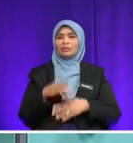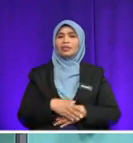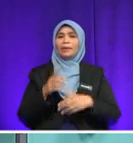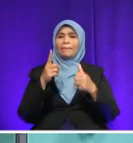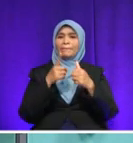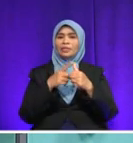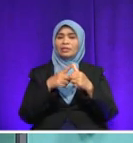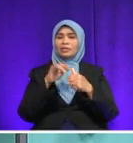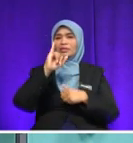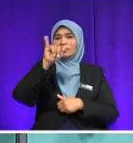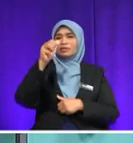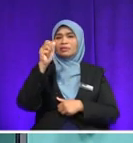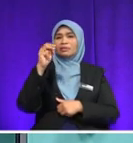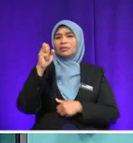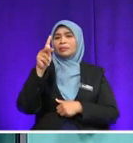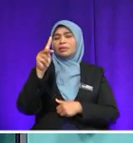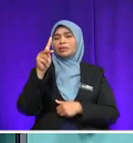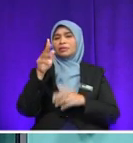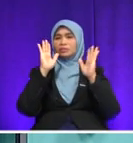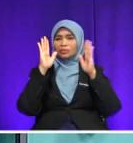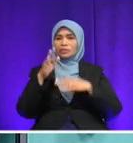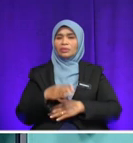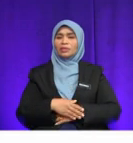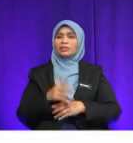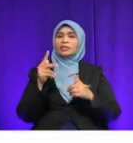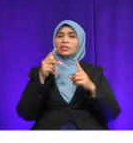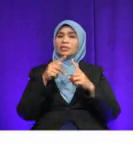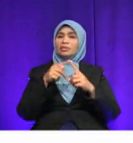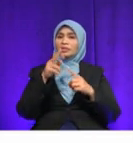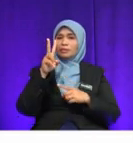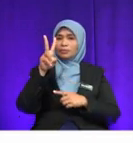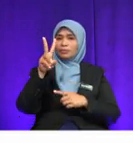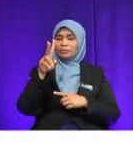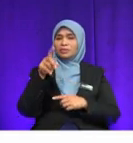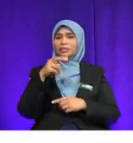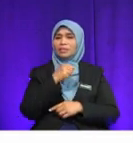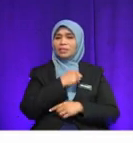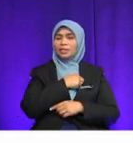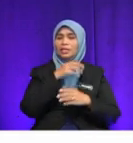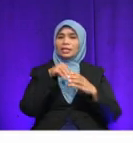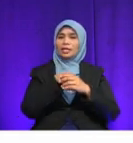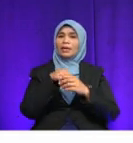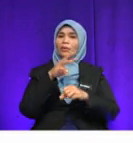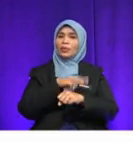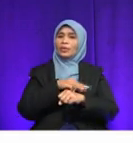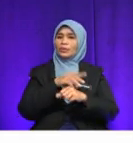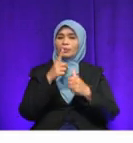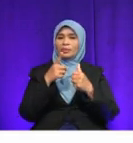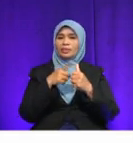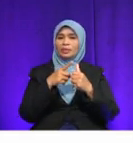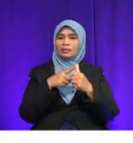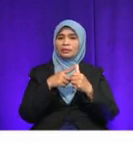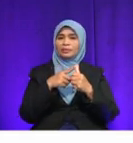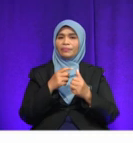ya jamak yang salat yang kedua ini dia mesti niat jamak dalam waktu yang pertama nah ini waktu pertama sama juga ya